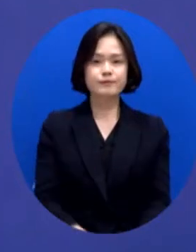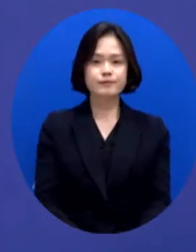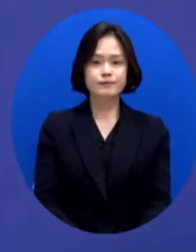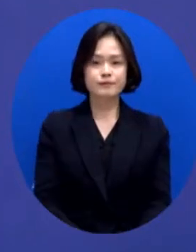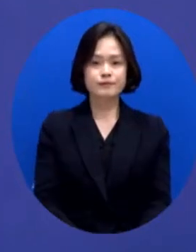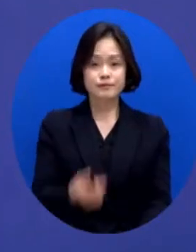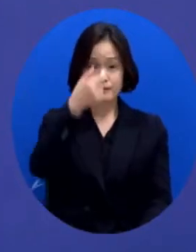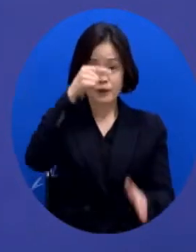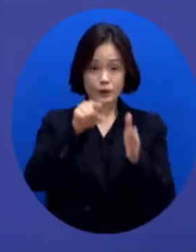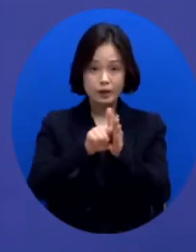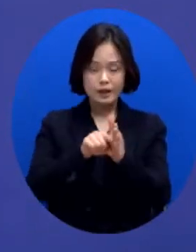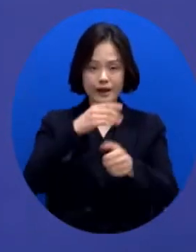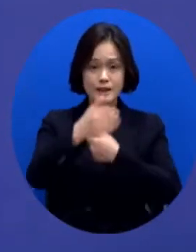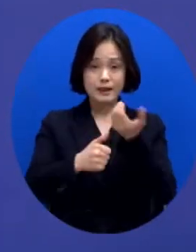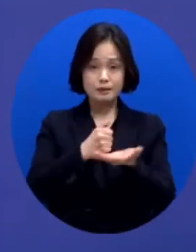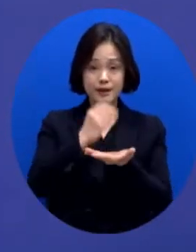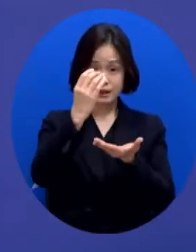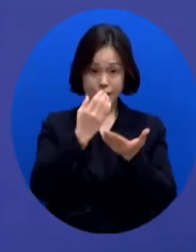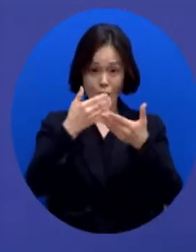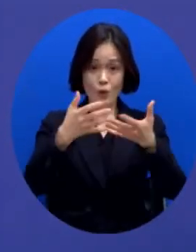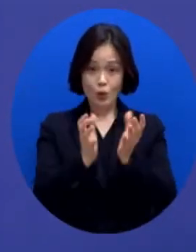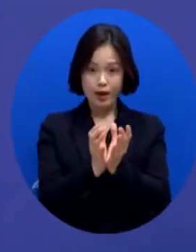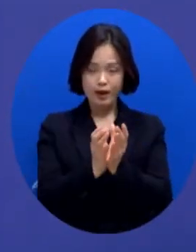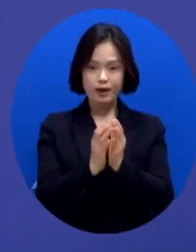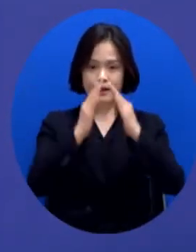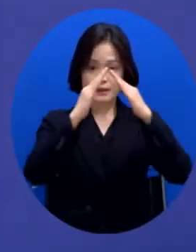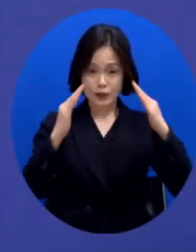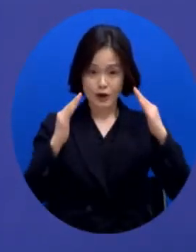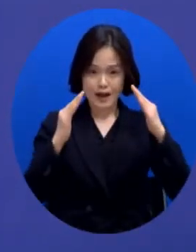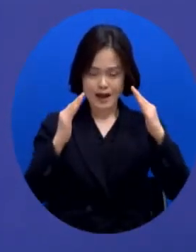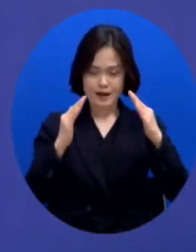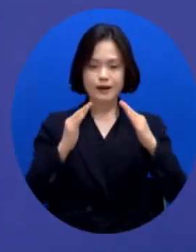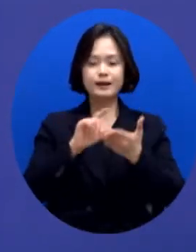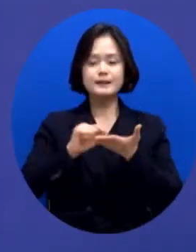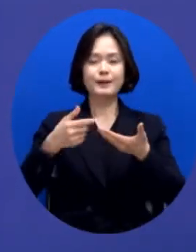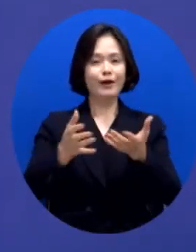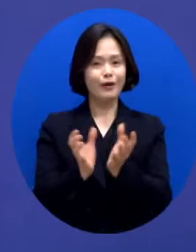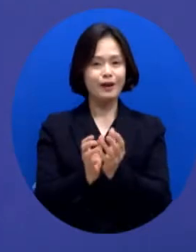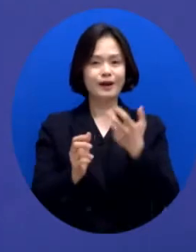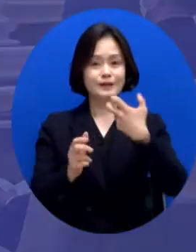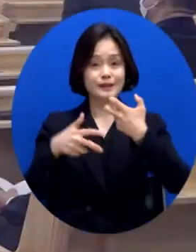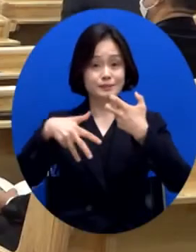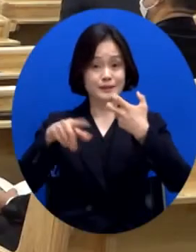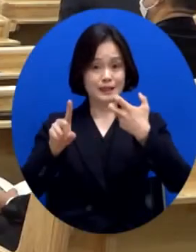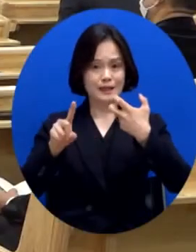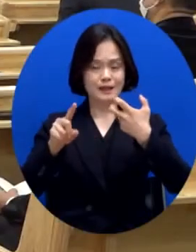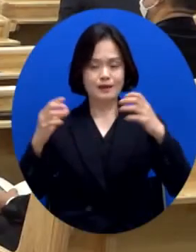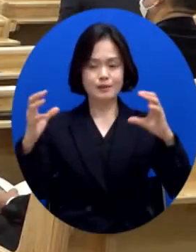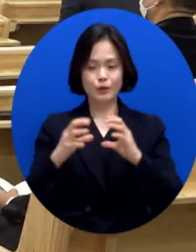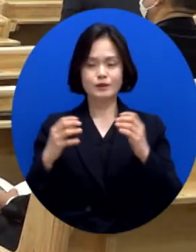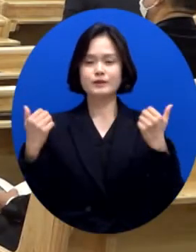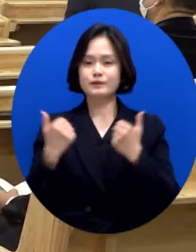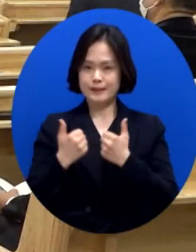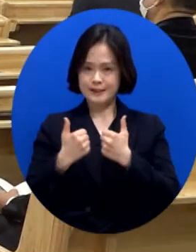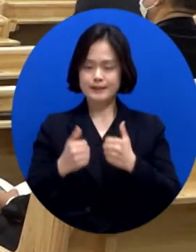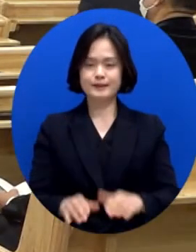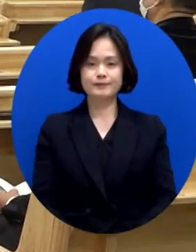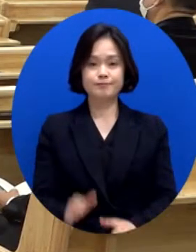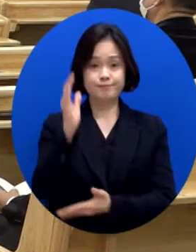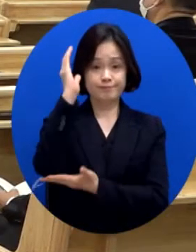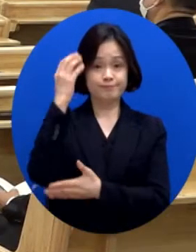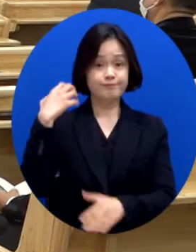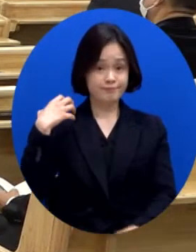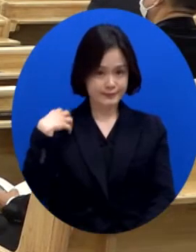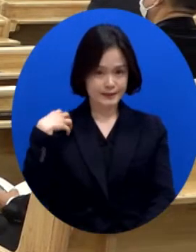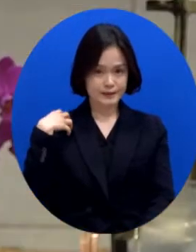기독교대한하나님의성회 전라 지방 그러니까 7 10차 정기 지방의회 를 열었습니다 개회 설교를 전한